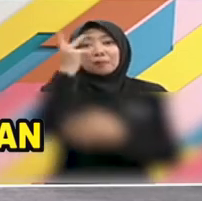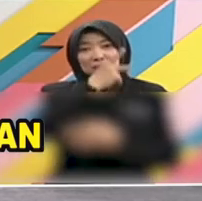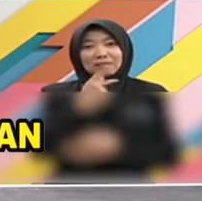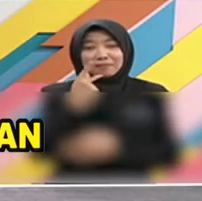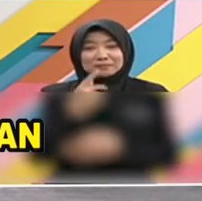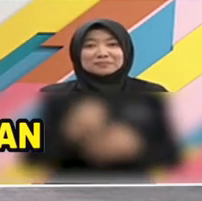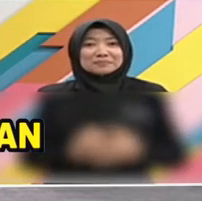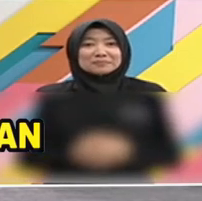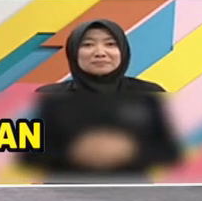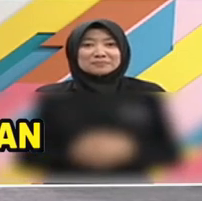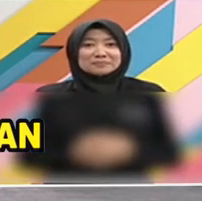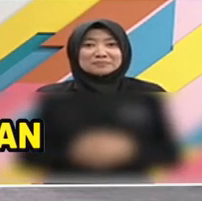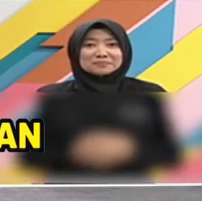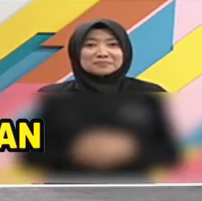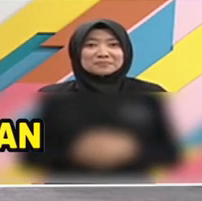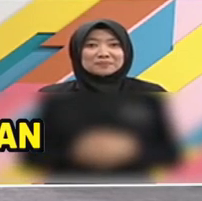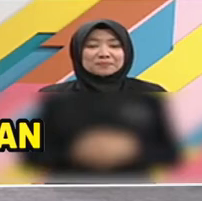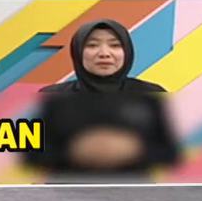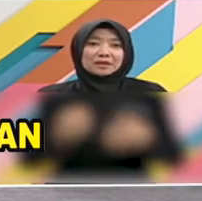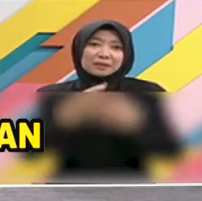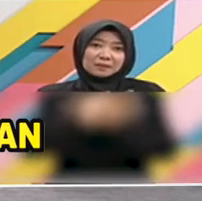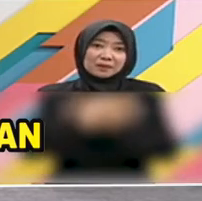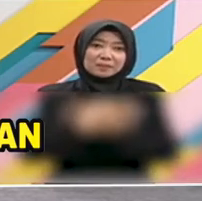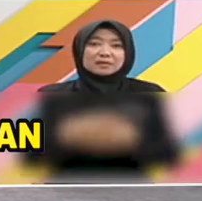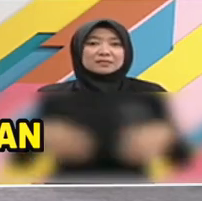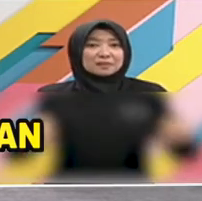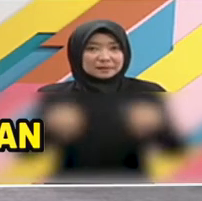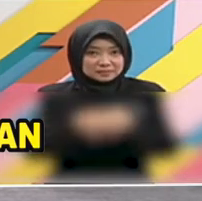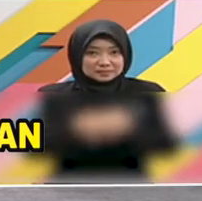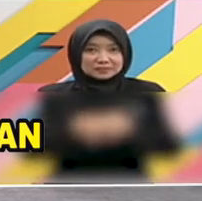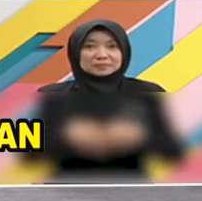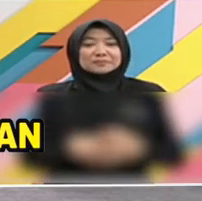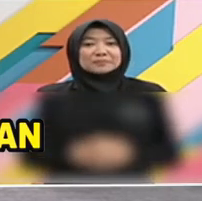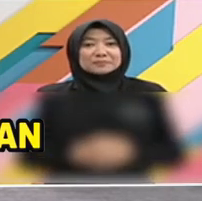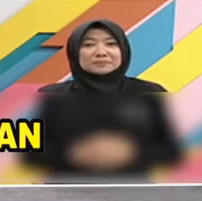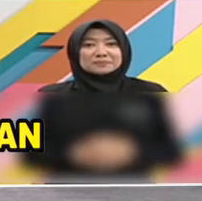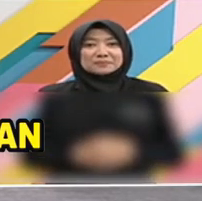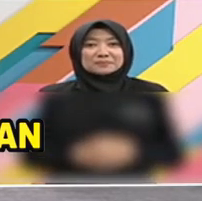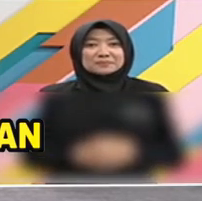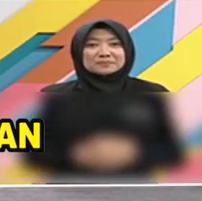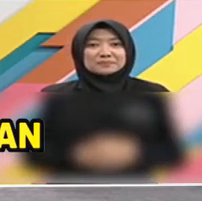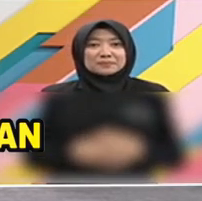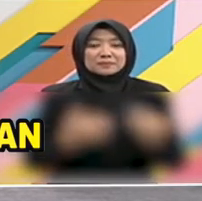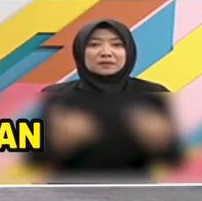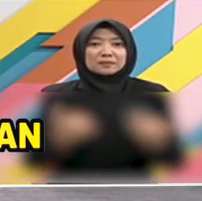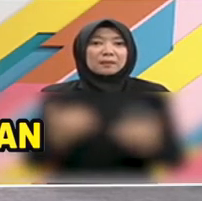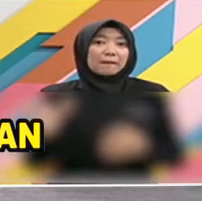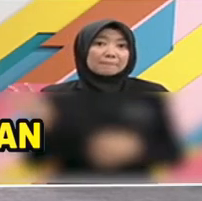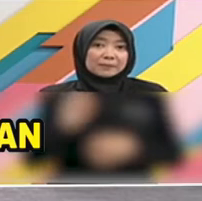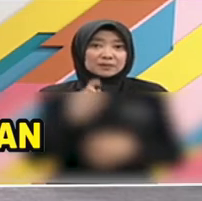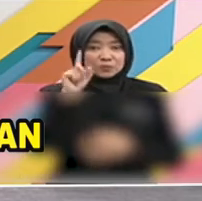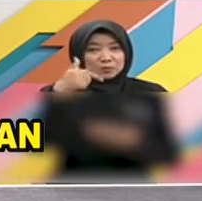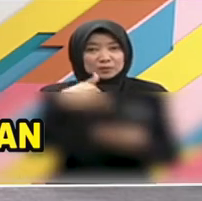betul. Makanya ramai-ramai adalah simetri. Ya, yeah, betul. Simetri di sini ya. Ya. Yeah. Baik, saya ambil lagi satu.